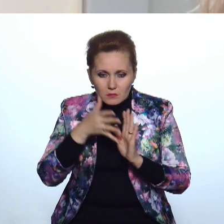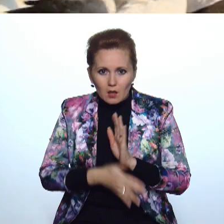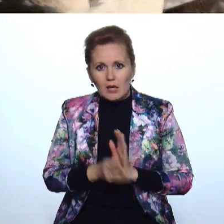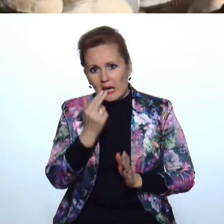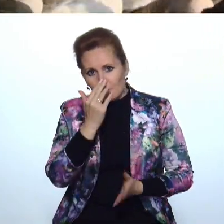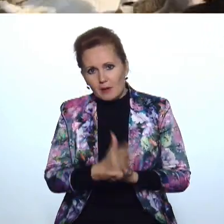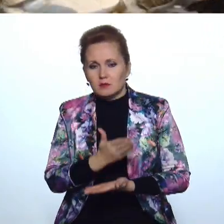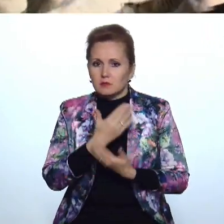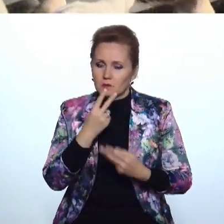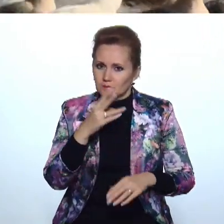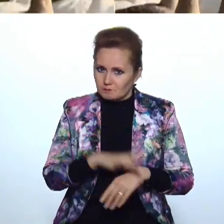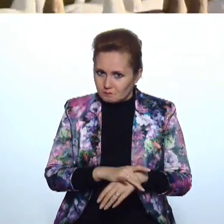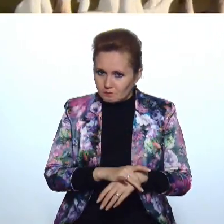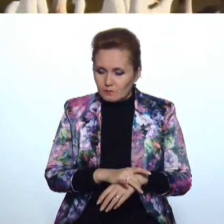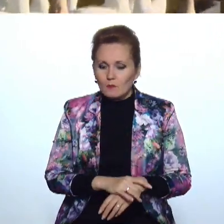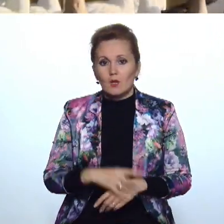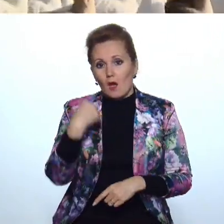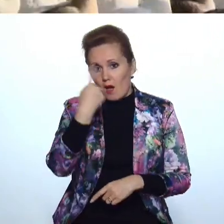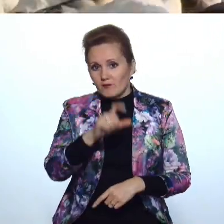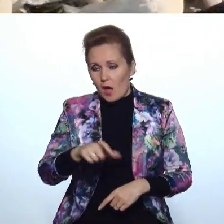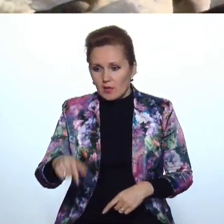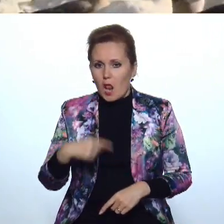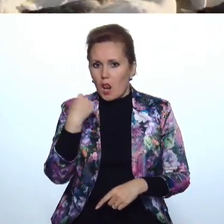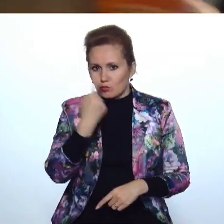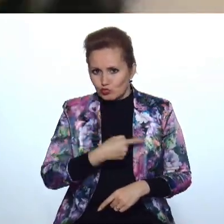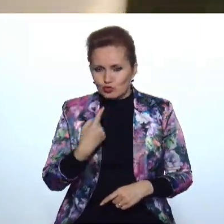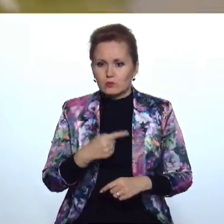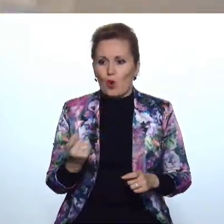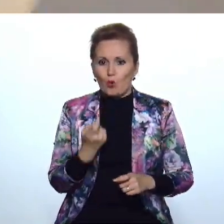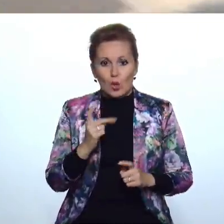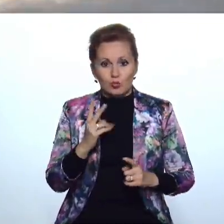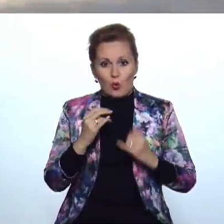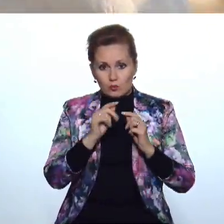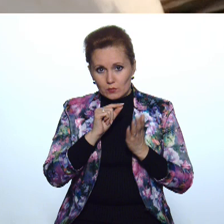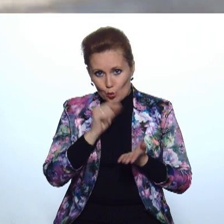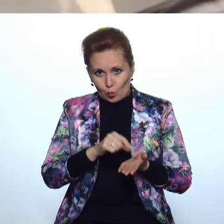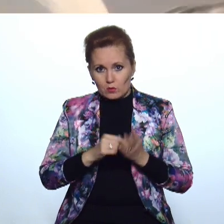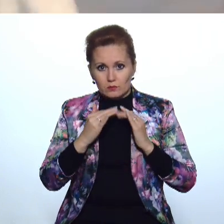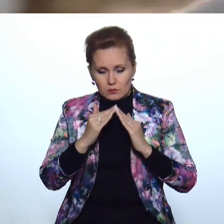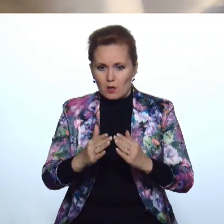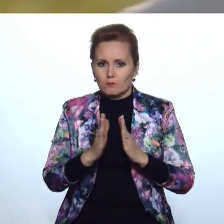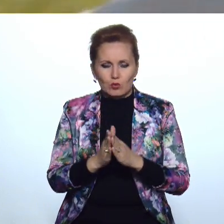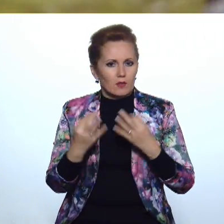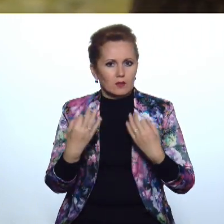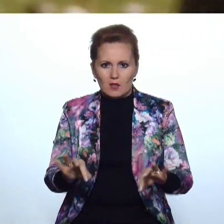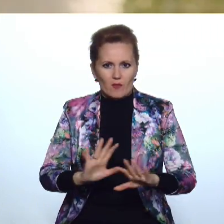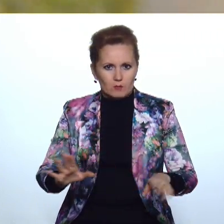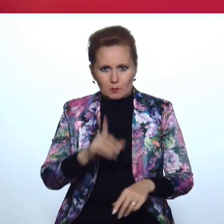грипп птиц. А владельцам лично подсобных хозяйств надзорные органы советуют не отпускать птицу на свободный